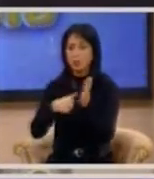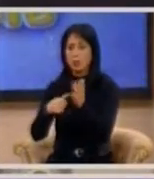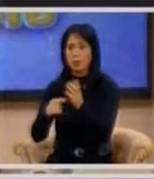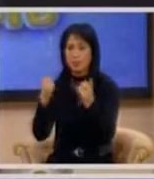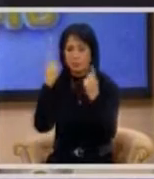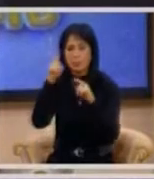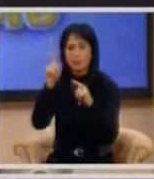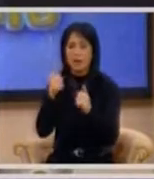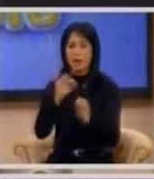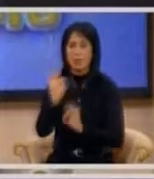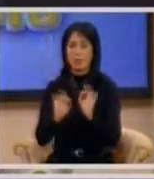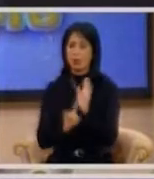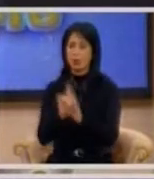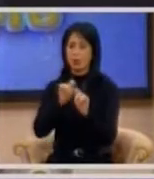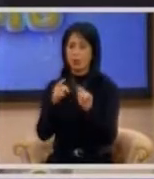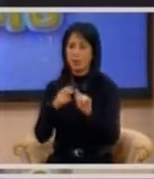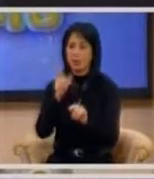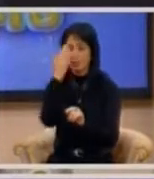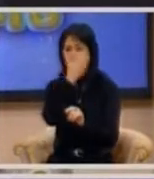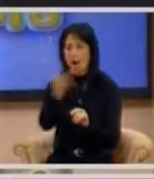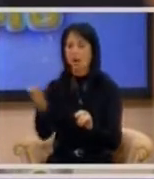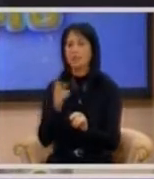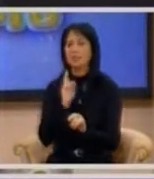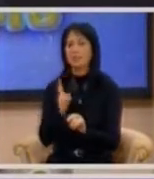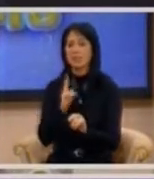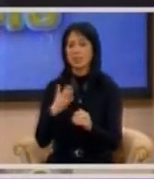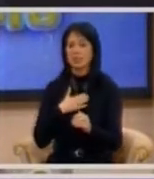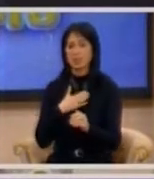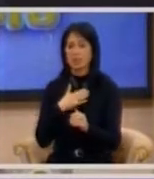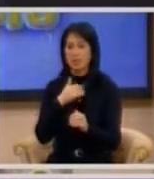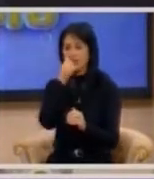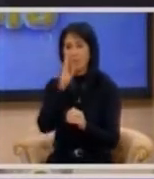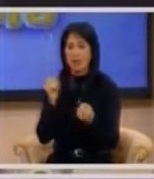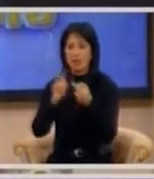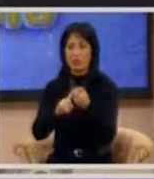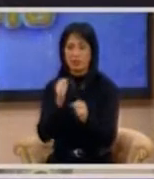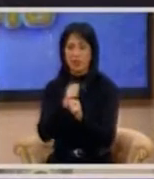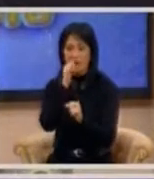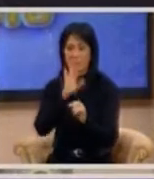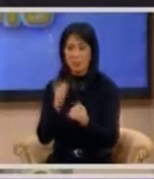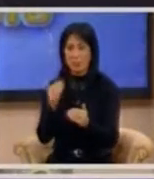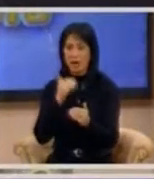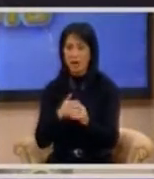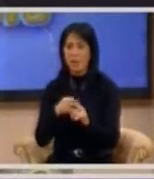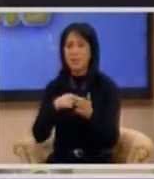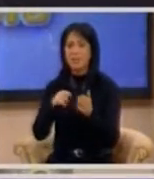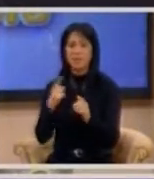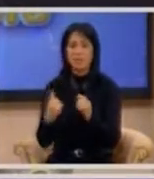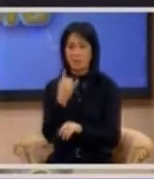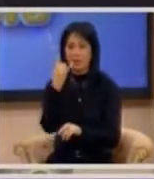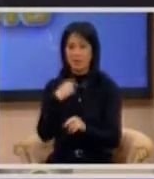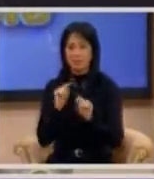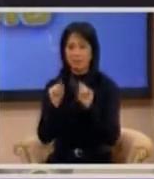ესეთი კარგი პროექტი შექმნილიყო იმ ხალხისთვის, რომელიც ჩვენ ვერ გავშირდება. და მე მინდა აღვნიშნო, რომ ამ საკითხში ვართ პირველები,